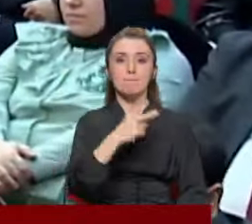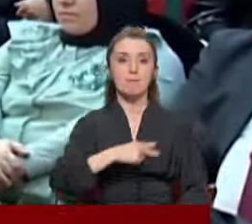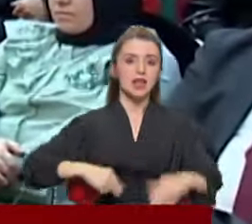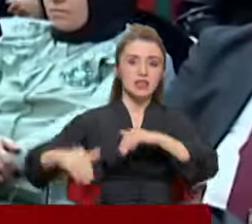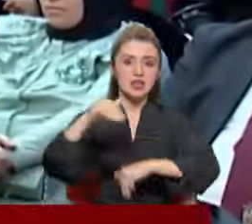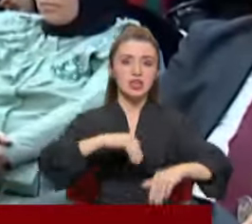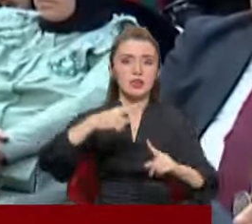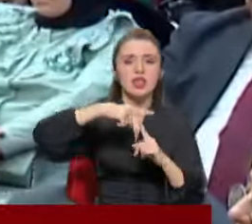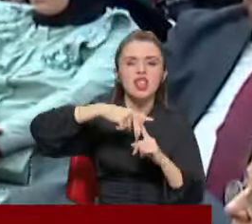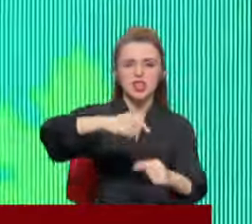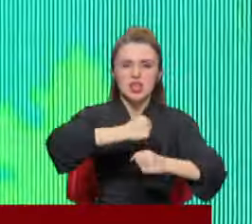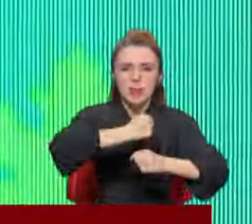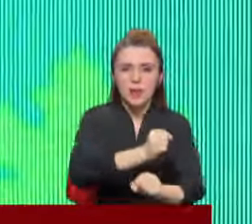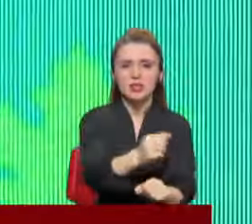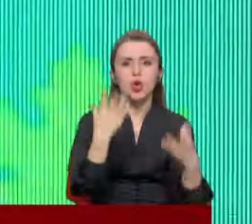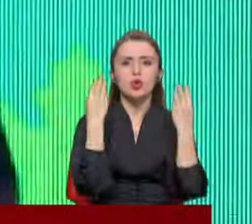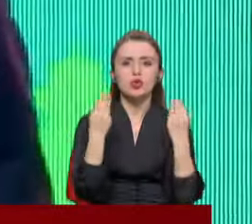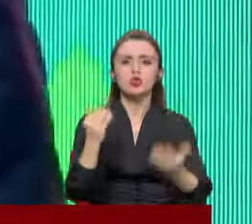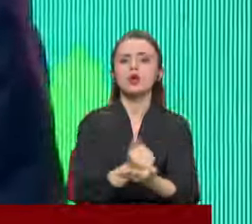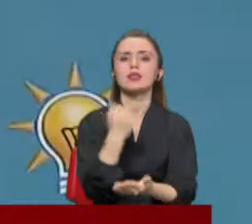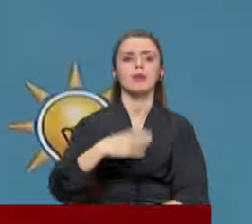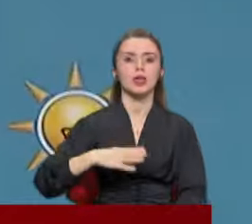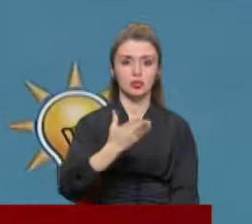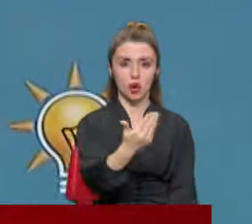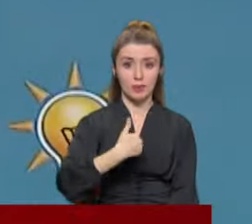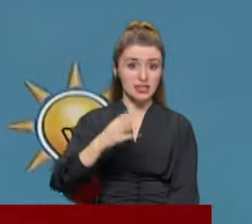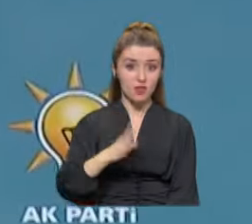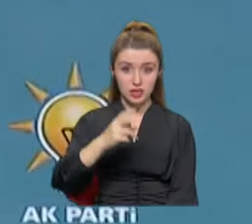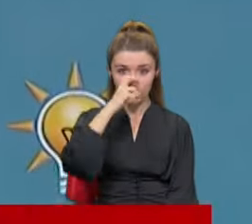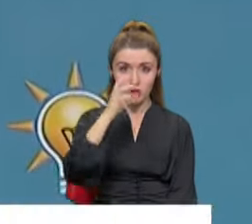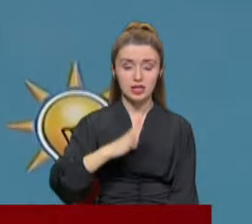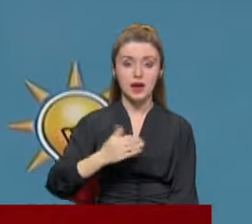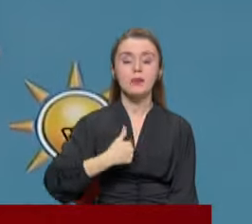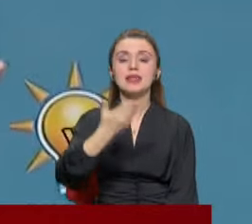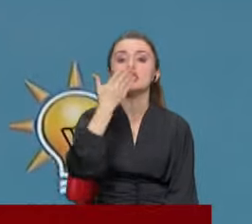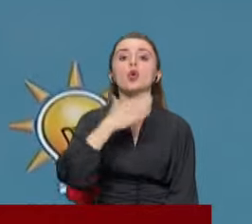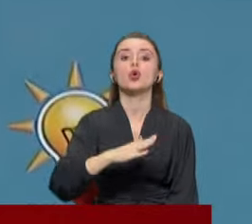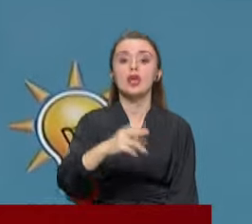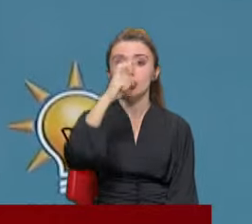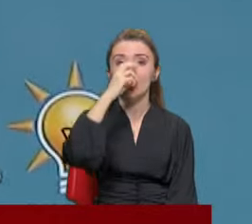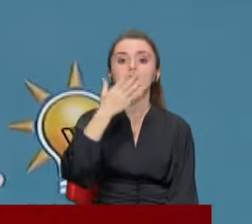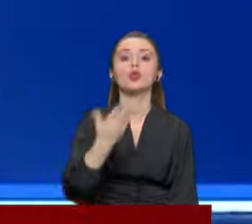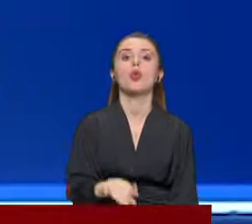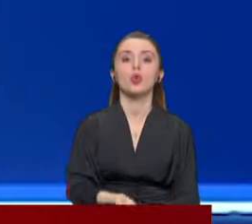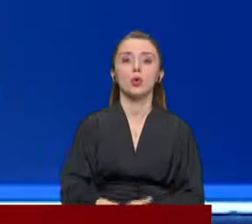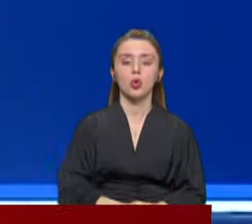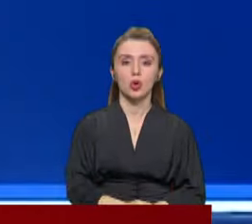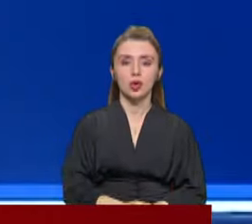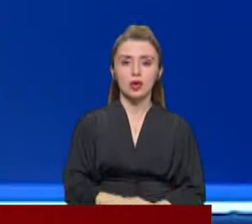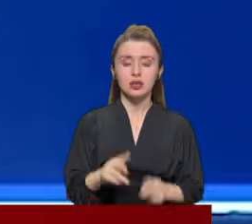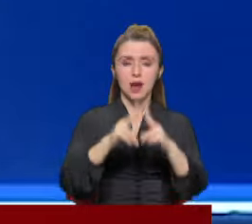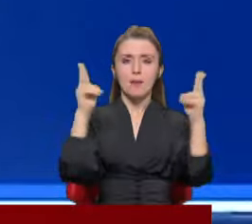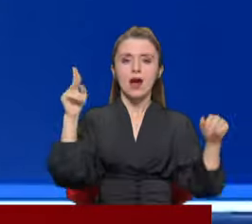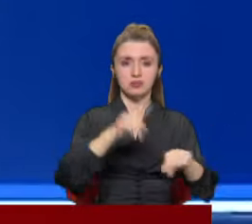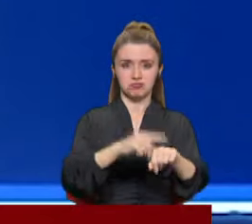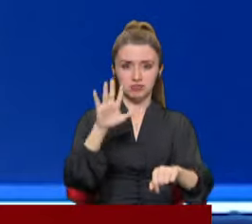seçimleri tehditle, baskıyla ne olursa olsun kazanmak istiyor. Biz varsak doğalgaz var. Biz yoksak doğalgaz yok. Saat sabaha karşı